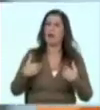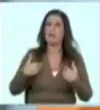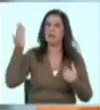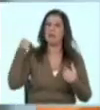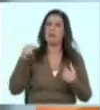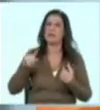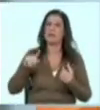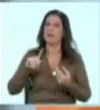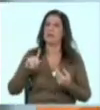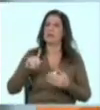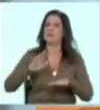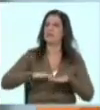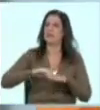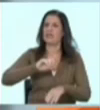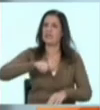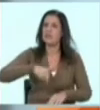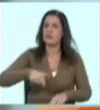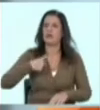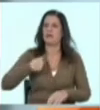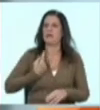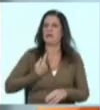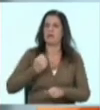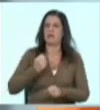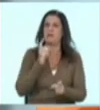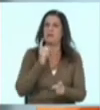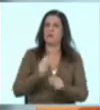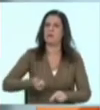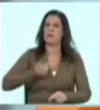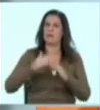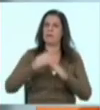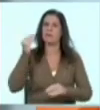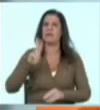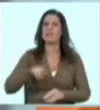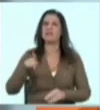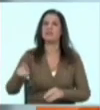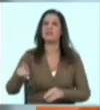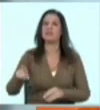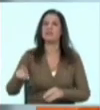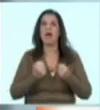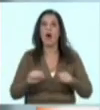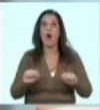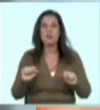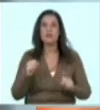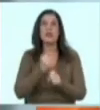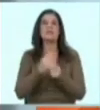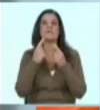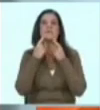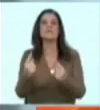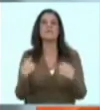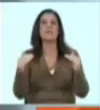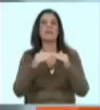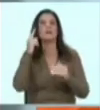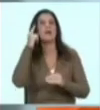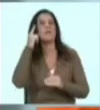המוניציפלי, ועבדתי גם מול מנהלי בית הספר. יש להם אוטונומיה מוחלטת לעשות כפי שההורים והתלמידים רוצים. ולכן אם אתם עכשיו